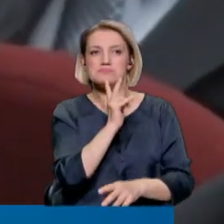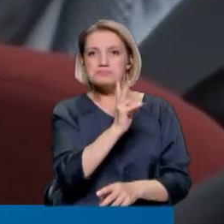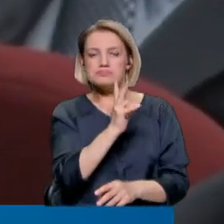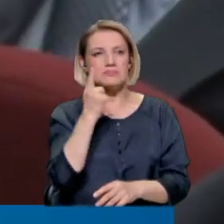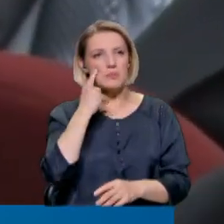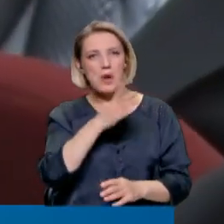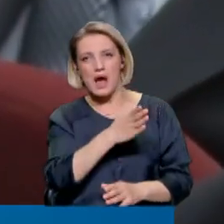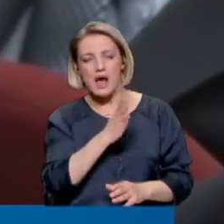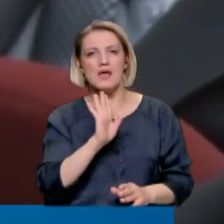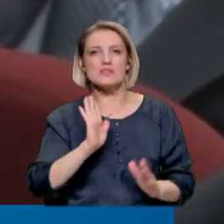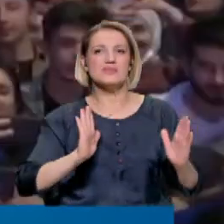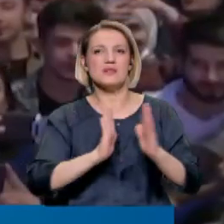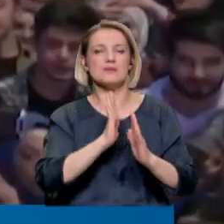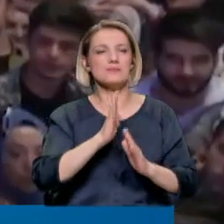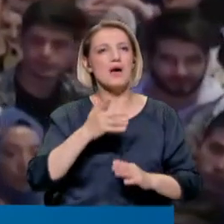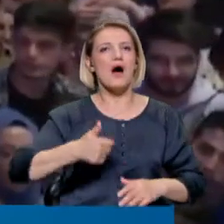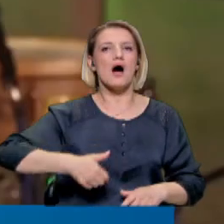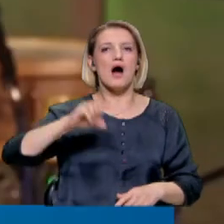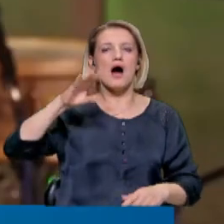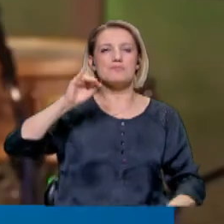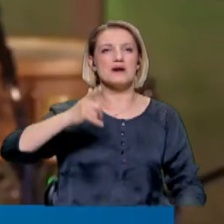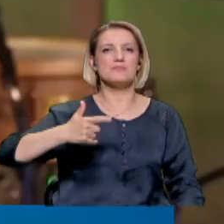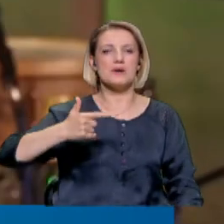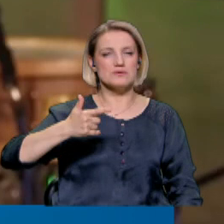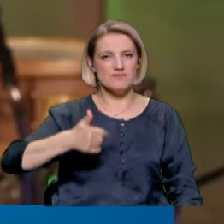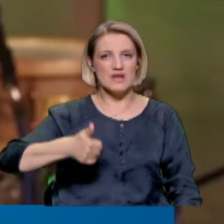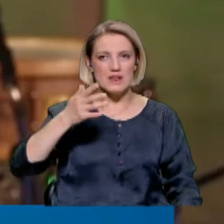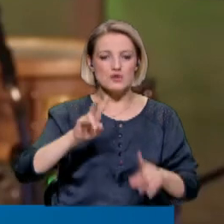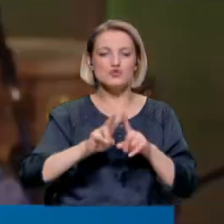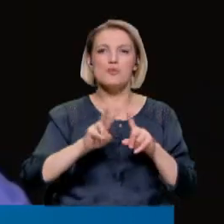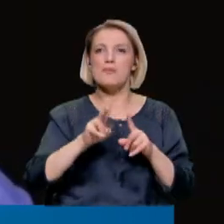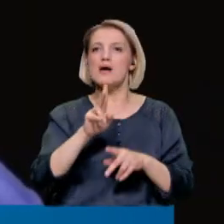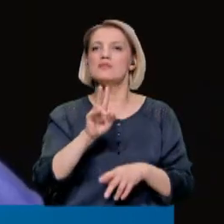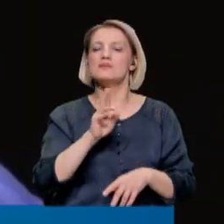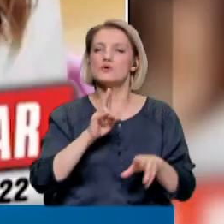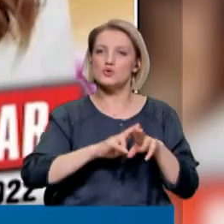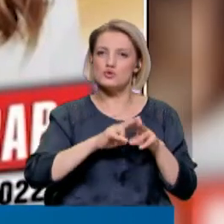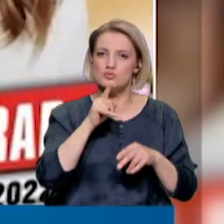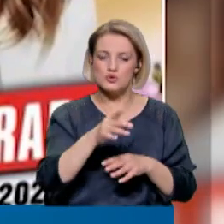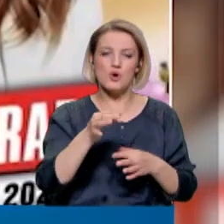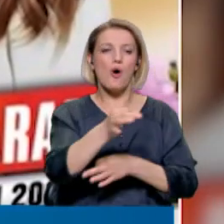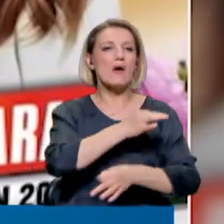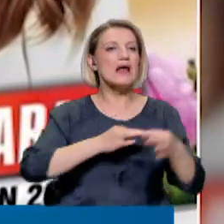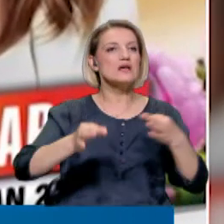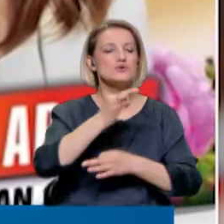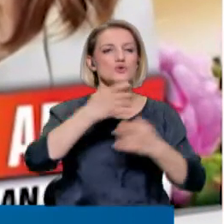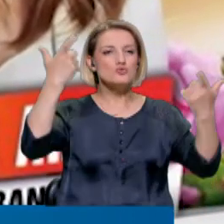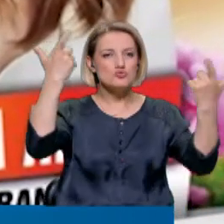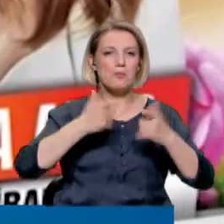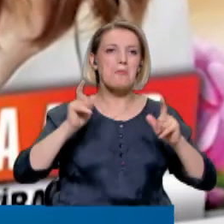tepkileri yükselirken AK Parti Genel Başkan Vekili Numan Kurtulmuş konserlerin iptal nedeni organizatörlerin